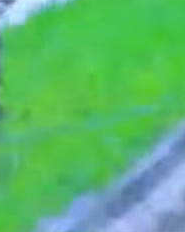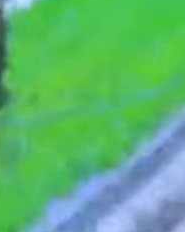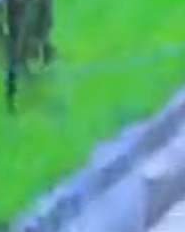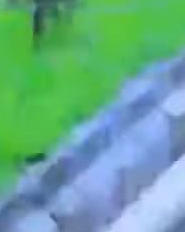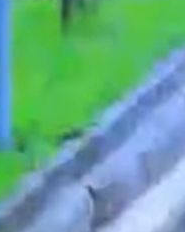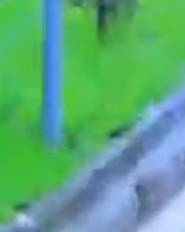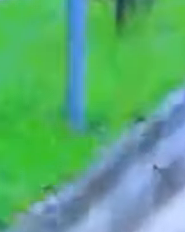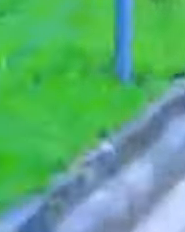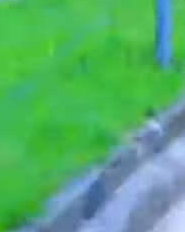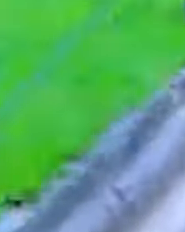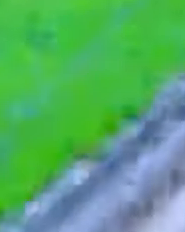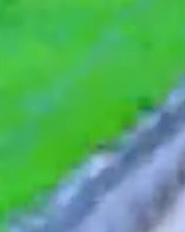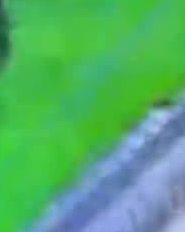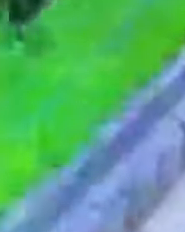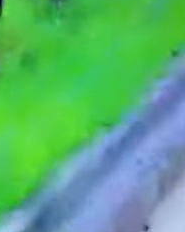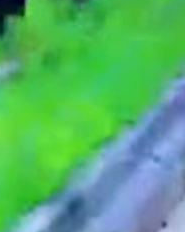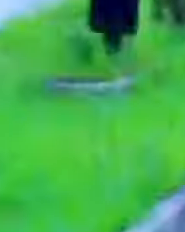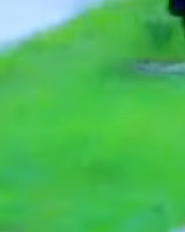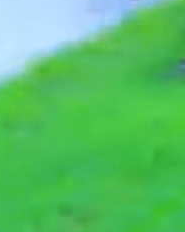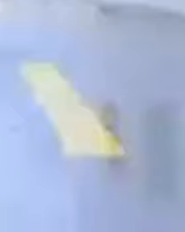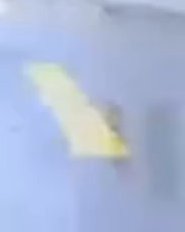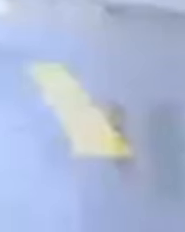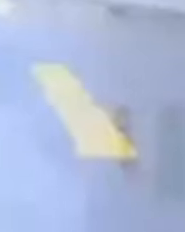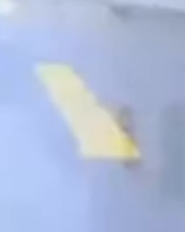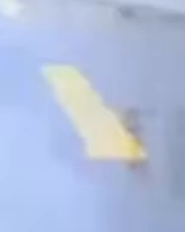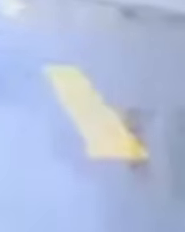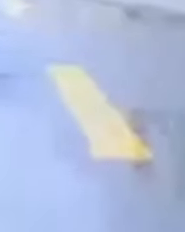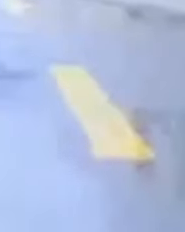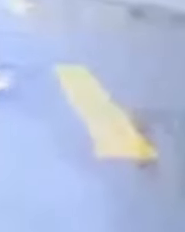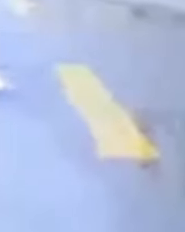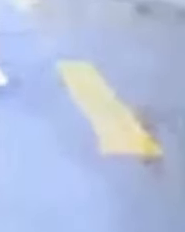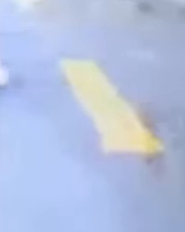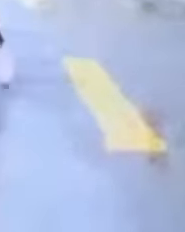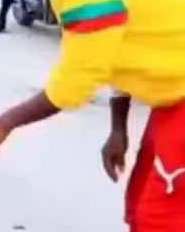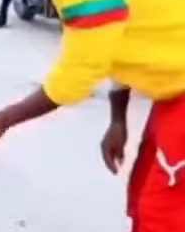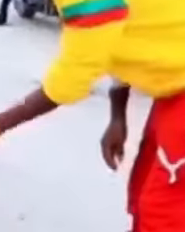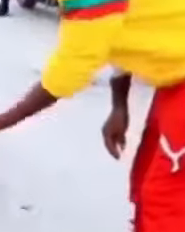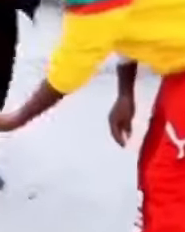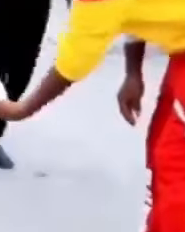መዘናግዕን መህደስቲ መድረኻትን ኣካቲቱ ይጽበየኩም ኣሎ ብሰላም ውፁታ